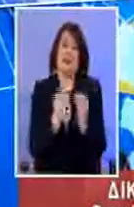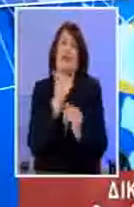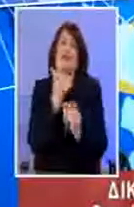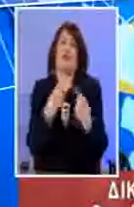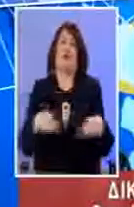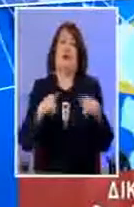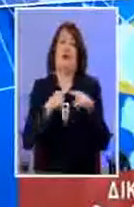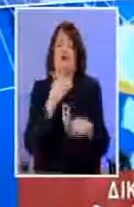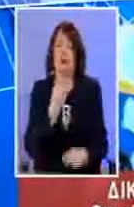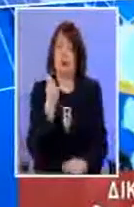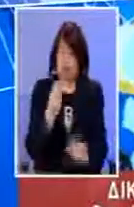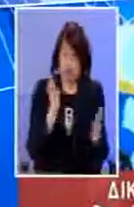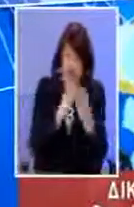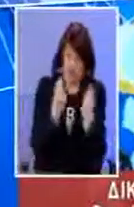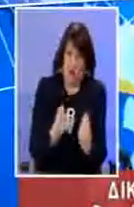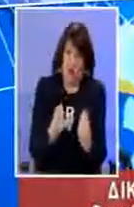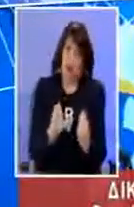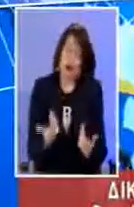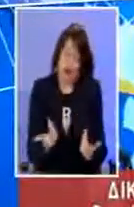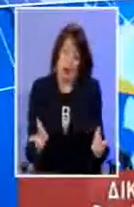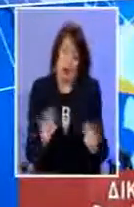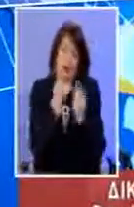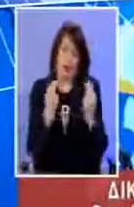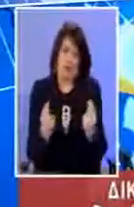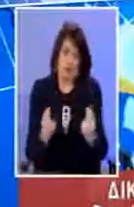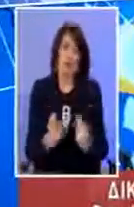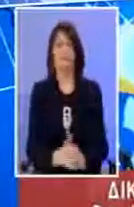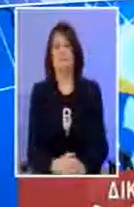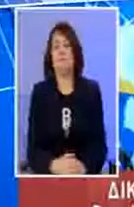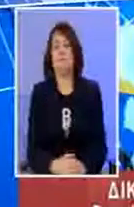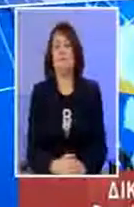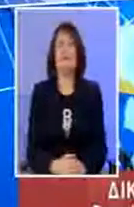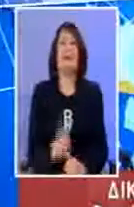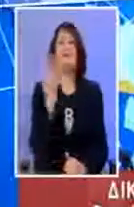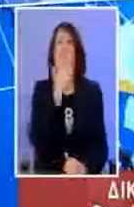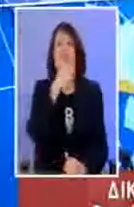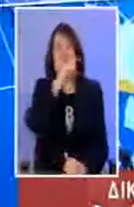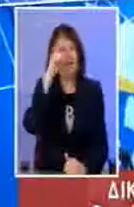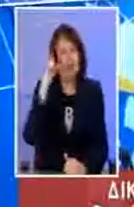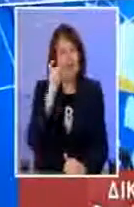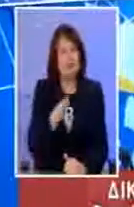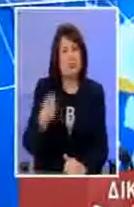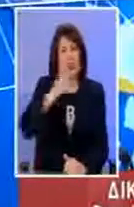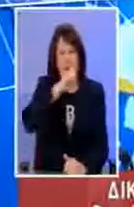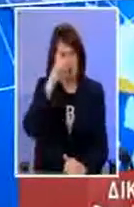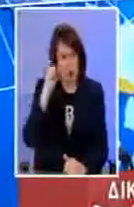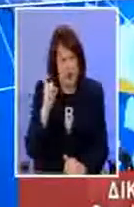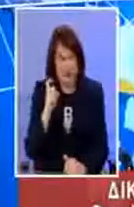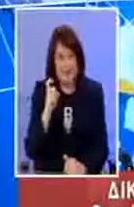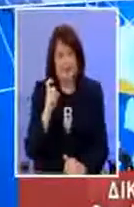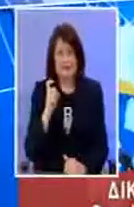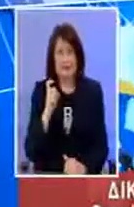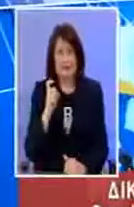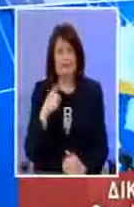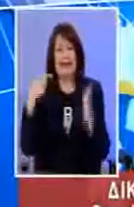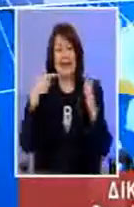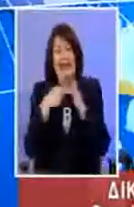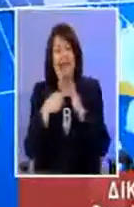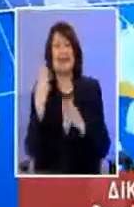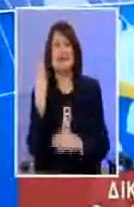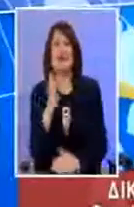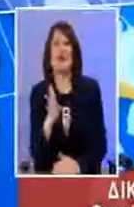να αντιμετωπιστούν καλύτερα, εννοείται. Εκεί που είχαμε μαθησιακές και άλλες δυσκολίες, είχαμε δώσει